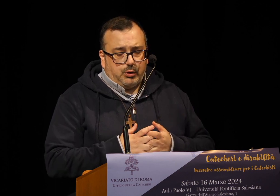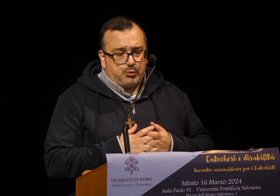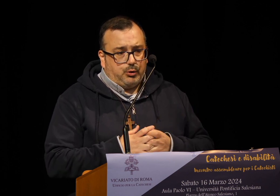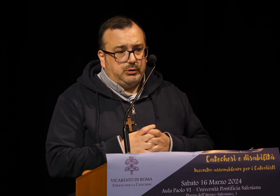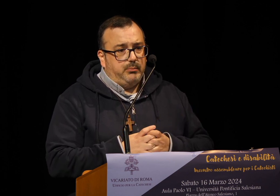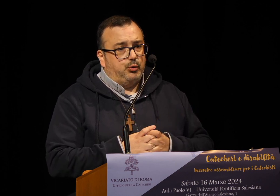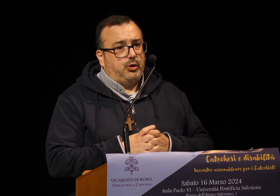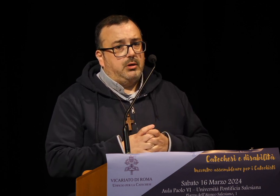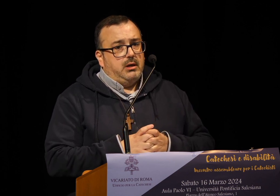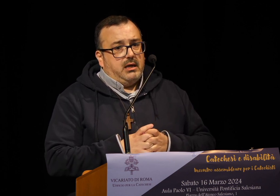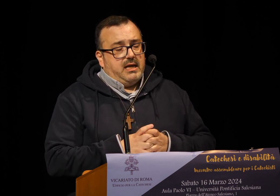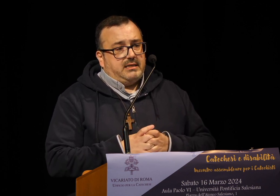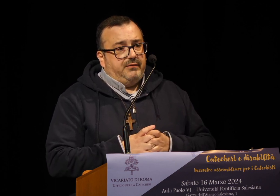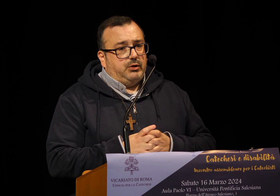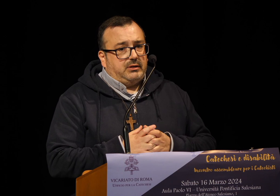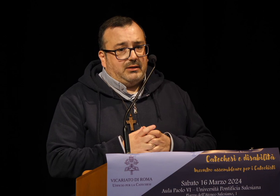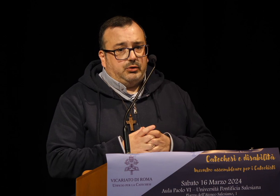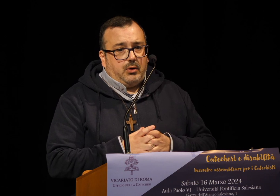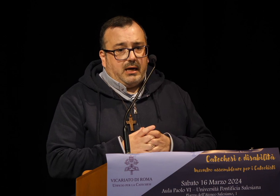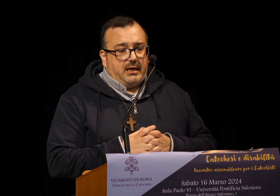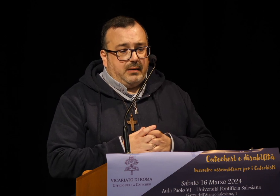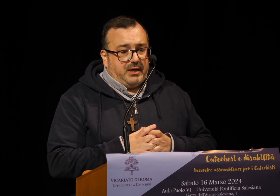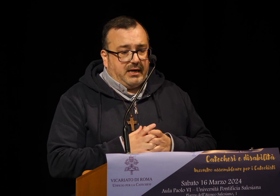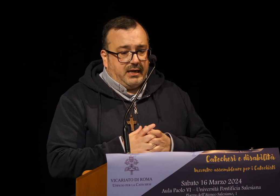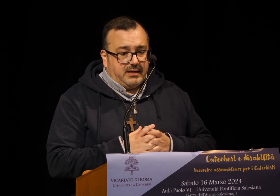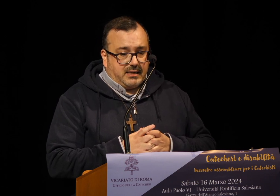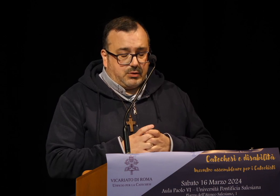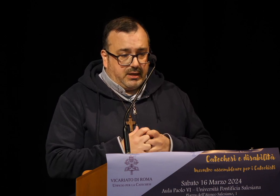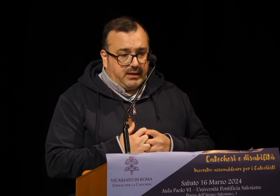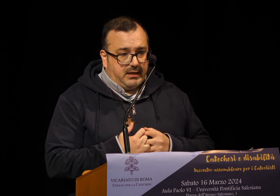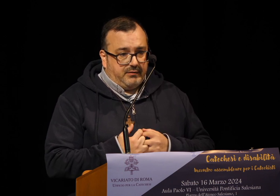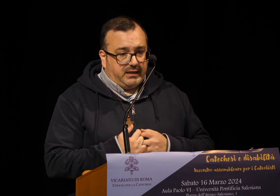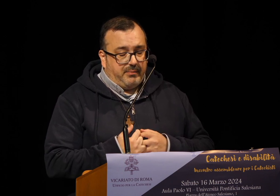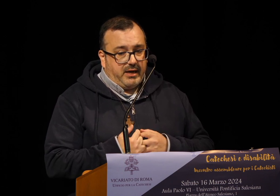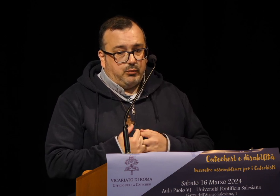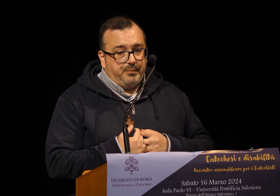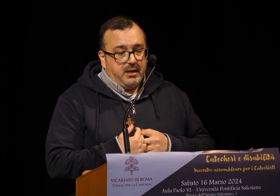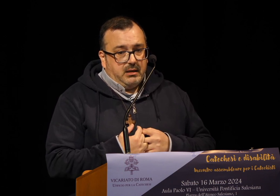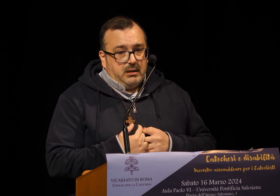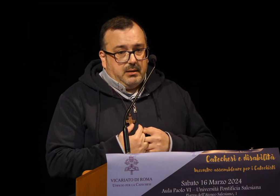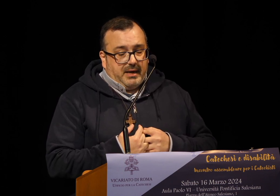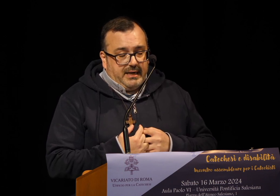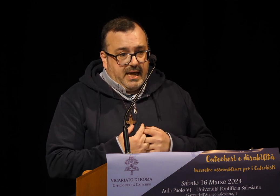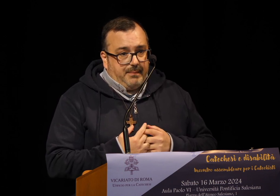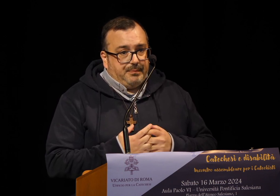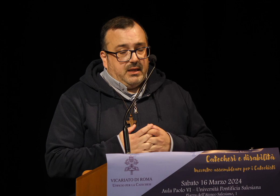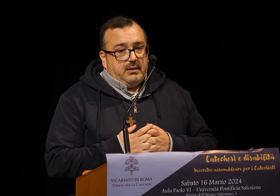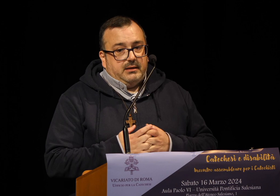aiuto il suo contributo è servito tanto anche per la realizzazione del vademecum